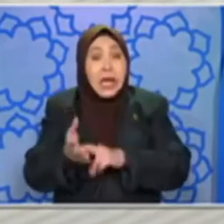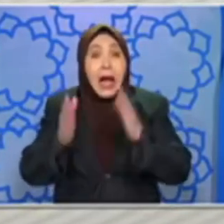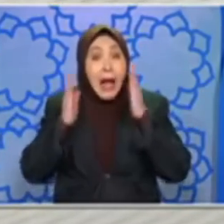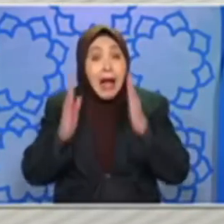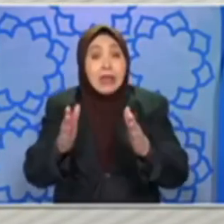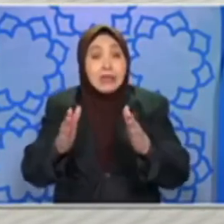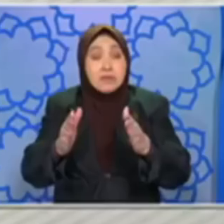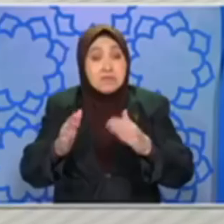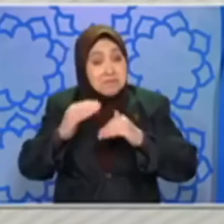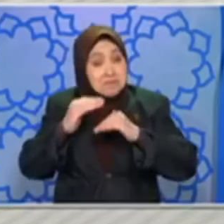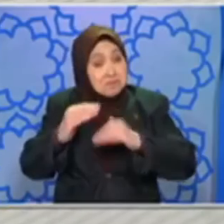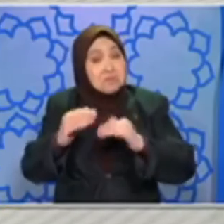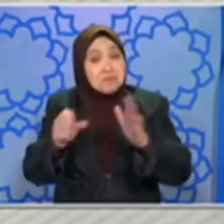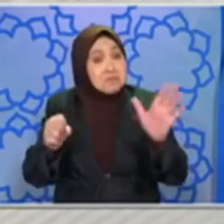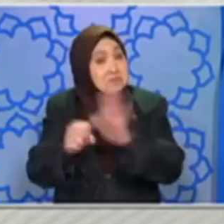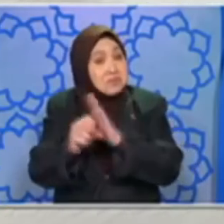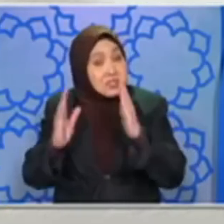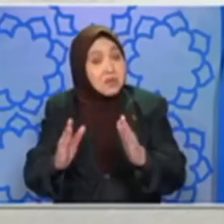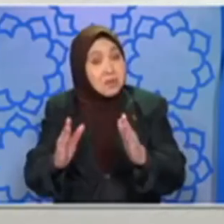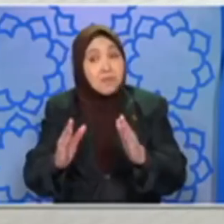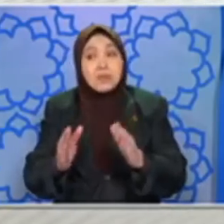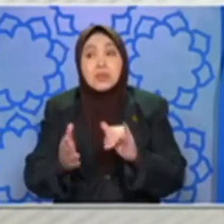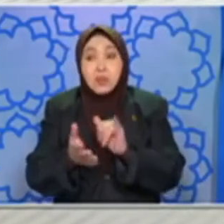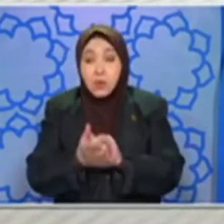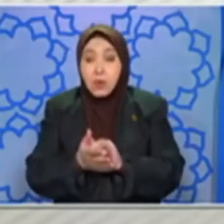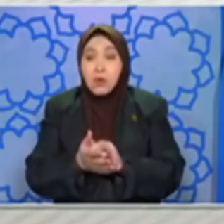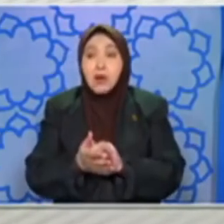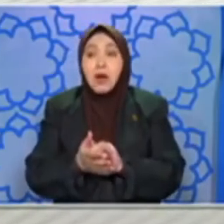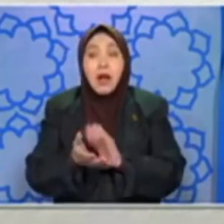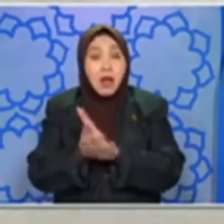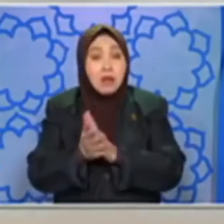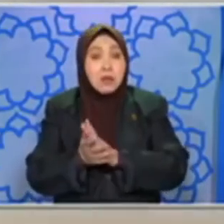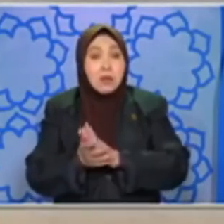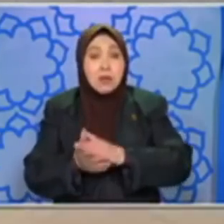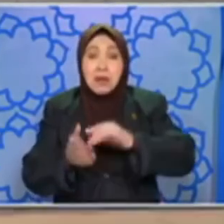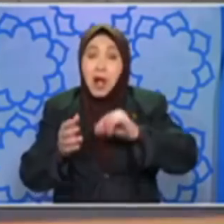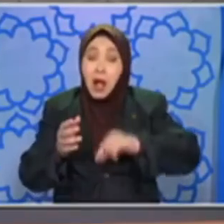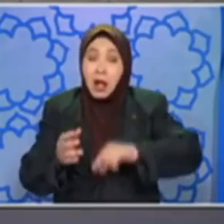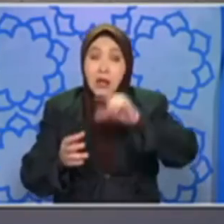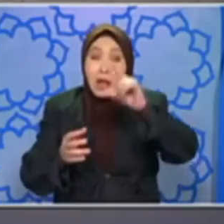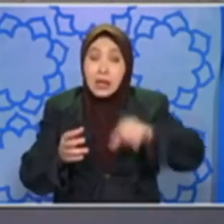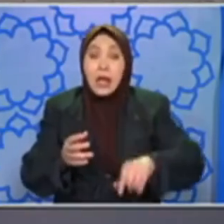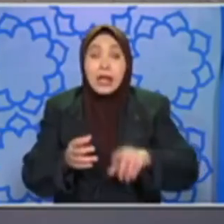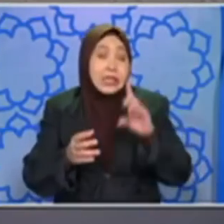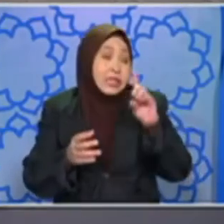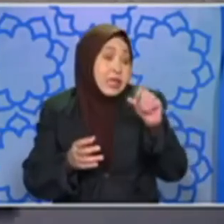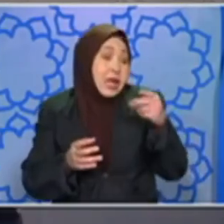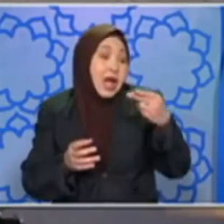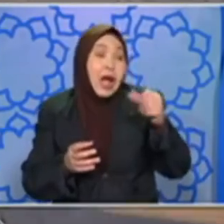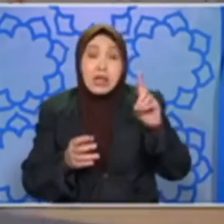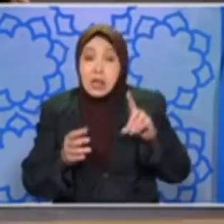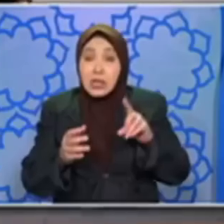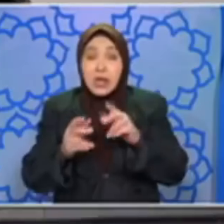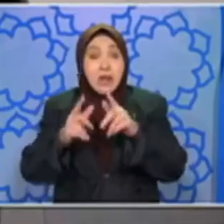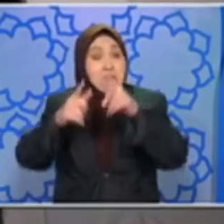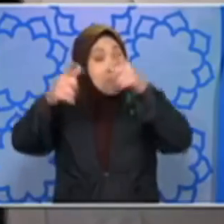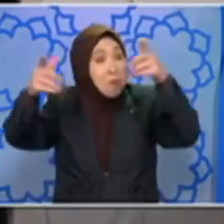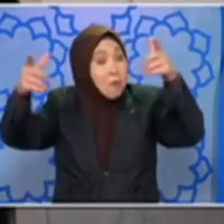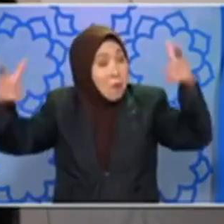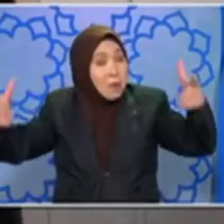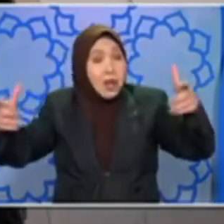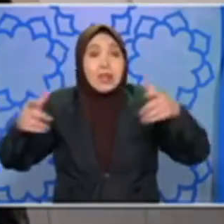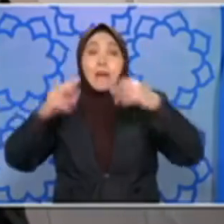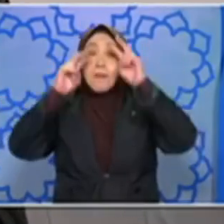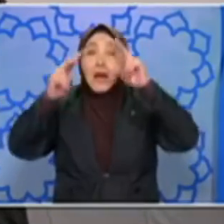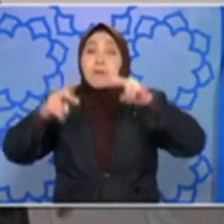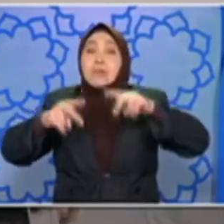jadi macam dia punya graf yang turun tu, kan? Itu pasal dihadkan. Kalau dilapangkan, dapatlah berjaya